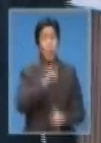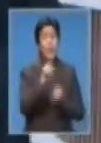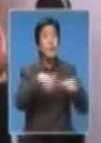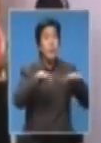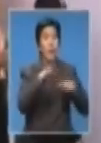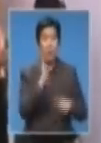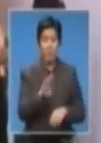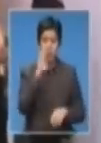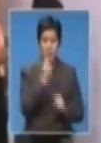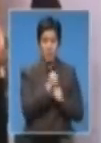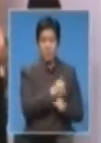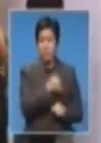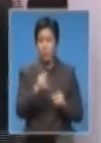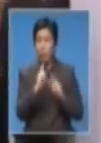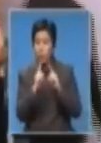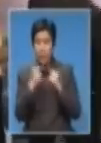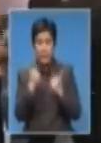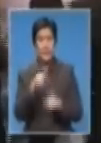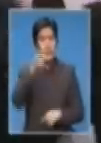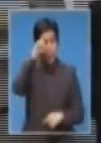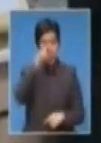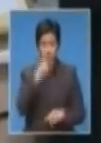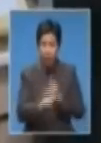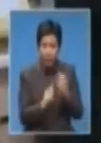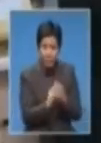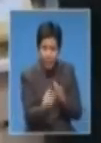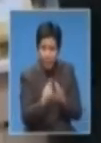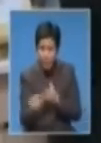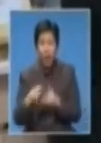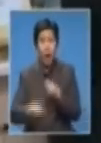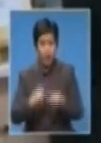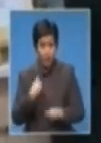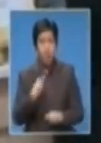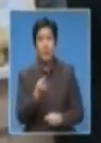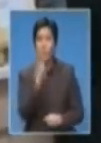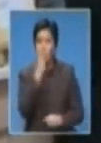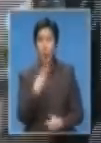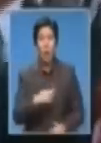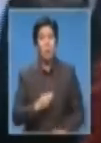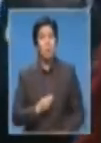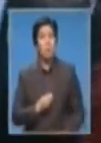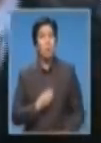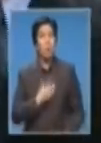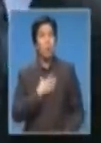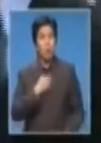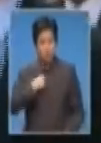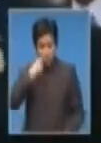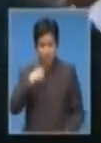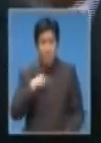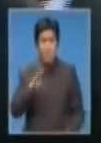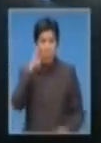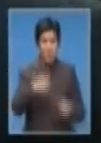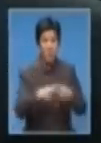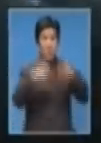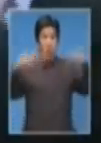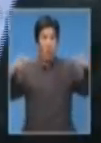ไปเจอกันนะเสาร์อาทิตย์เนี่ยเขาขายจำหน่ายผลิตด้วยเดี๋ยวอยากให้ไปดูจะได้ภูมิใจเหมือนผมภูมิใจนะเรามีบริษัททั้งใหญ่ทั้งกลางทั้ง